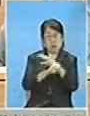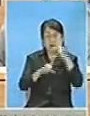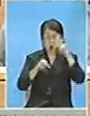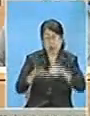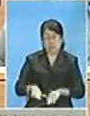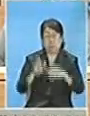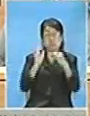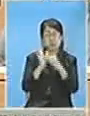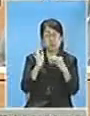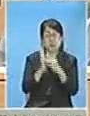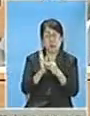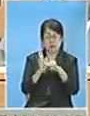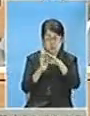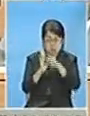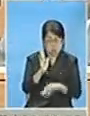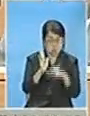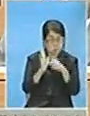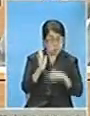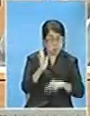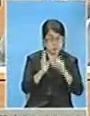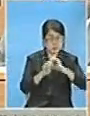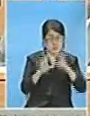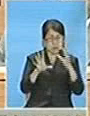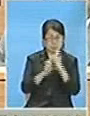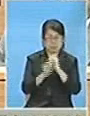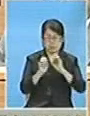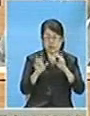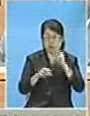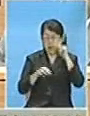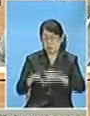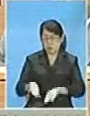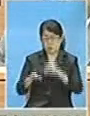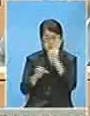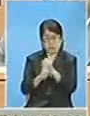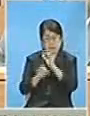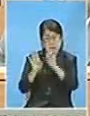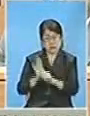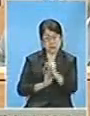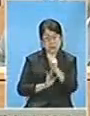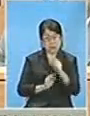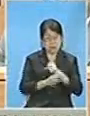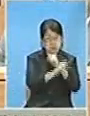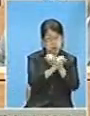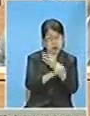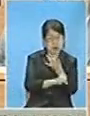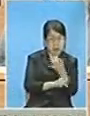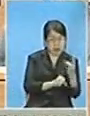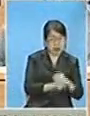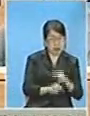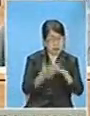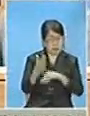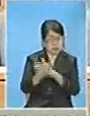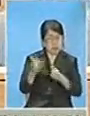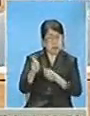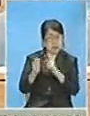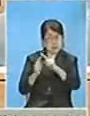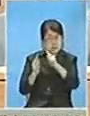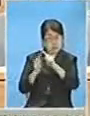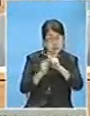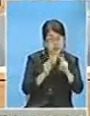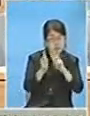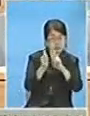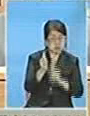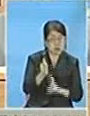มดฮะว่าหากเกิดน้ำท่วมจะต้องดำเนินการอย่างไรป้องกันอย่างไรมีแผนฉุกเฉินอย่างไรมีแผนรองรับสำรองอย่างไรอยู่ในนี้ห